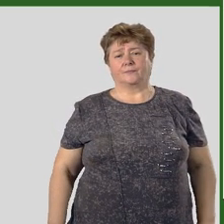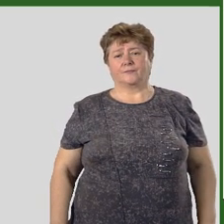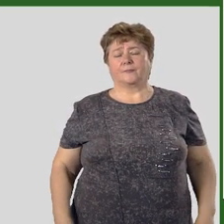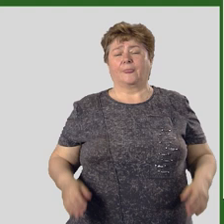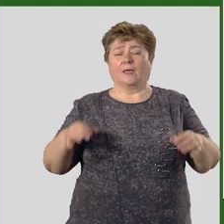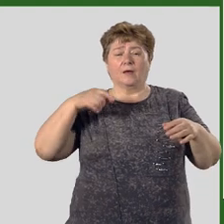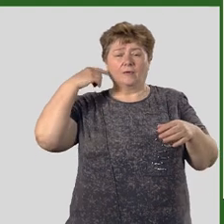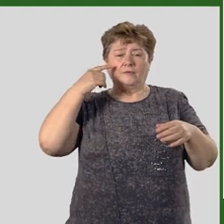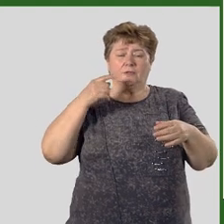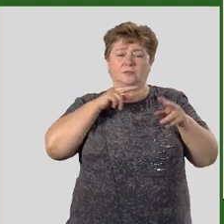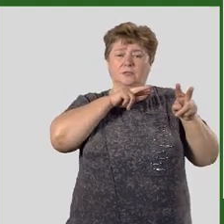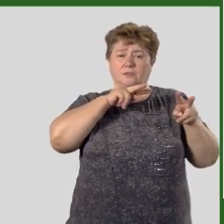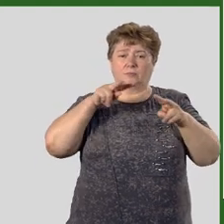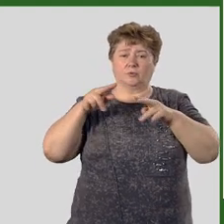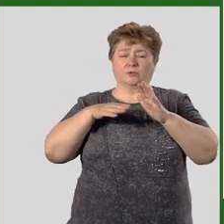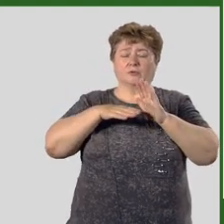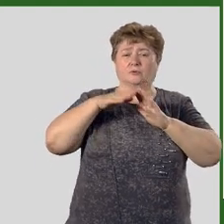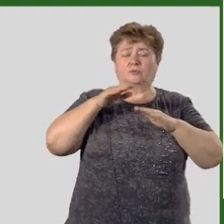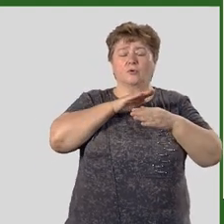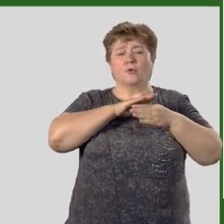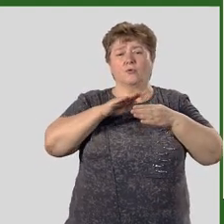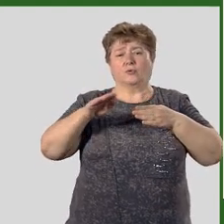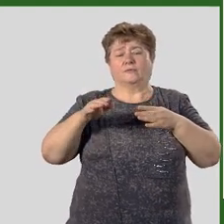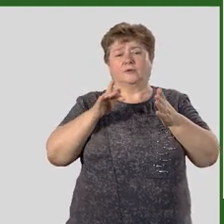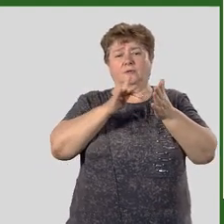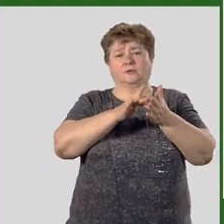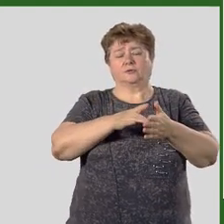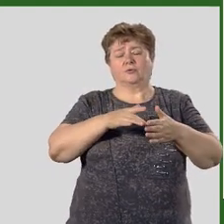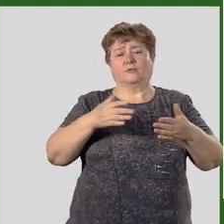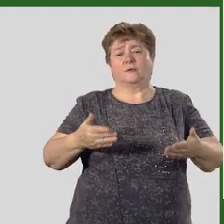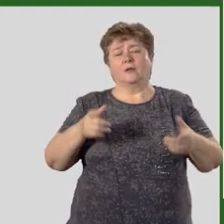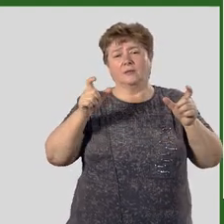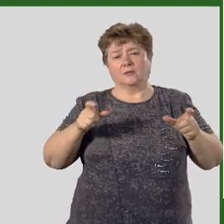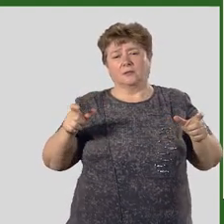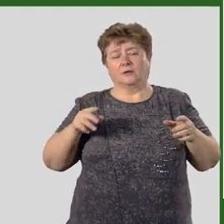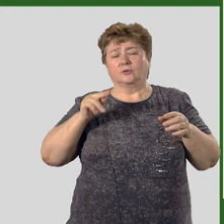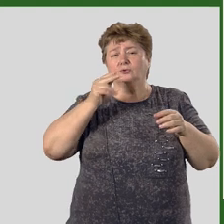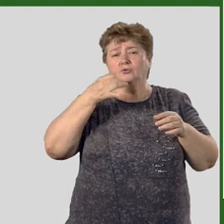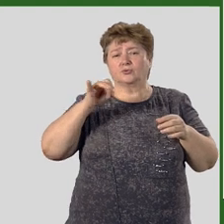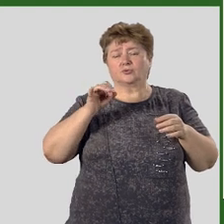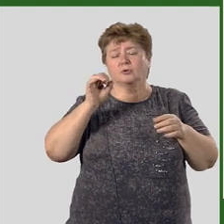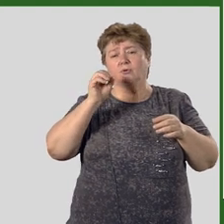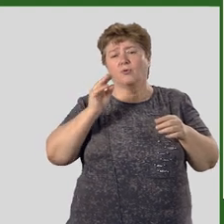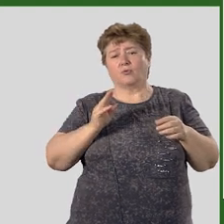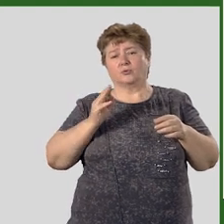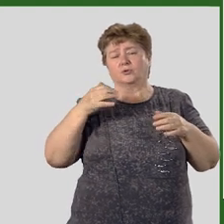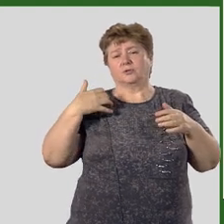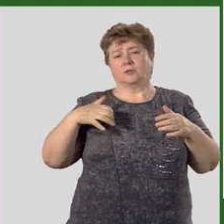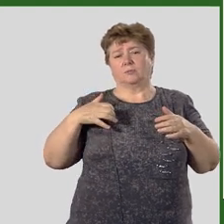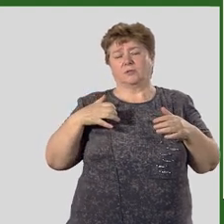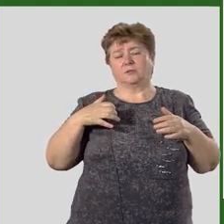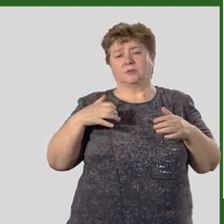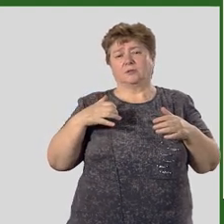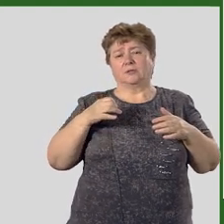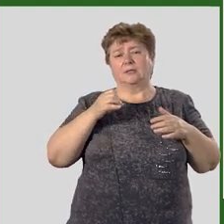В Кыргызстане наблюдается рост уровня городского населения, особенно в Чуйской, Ошской,